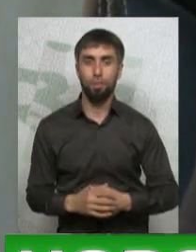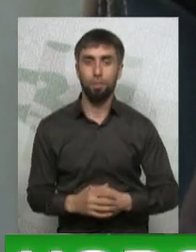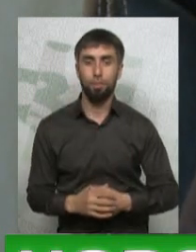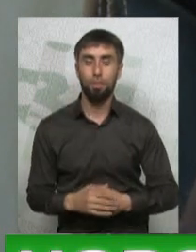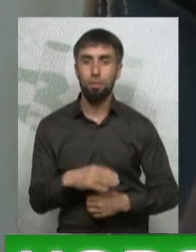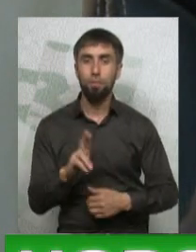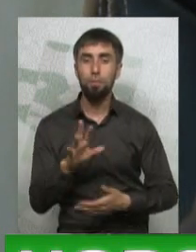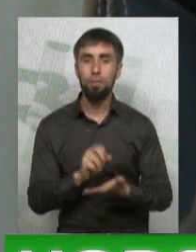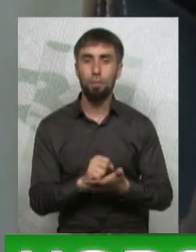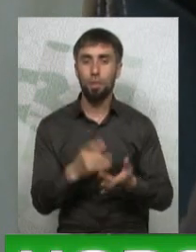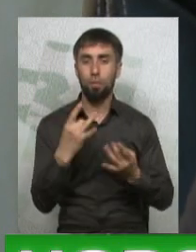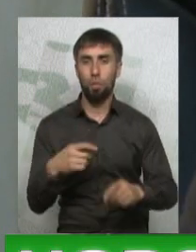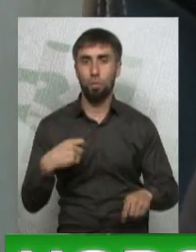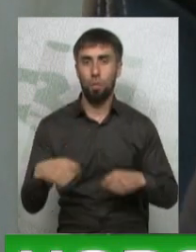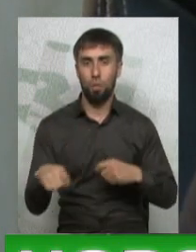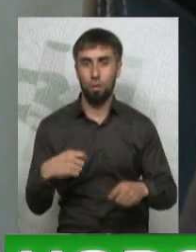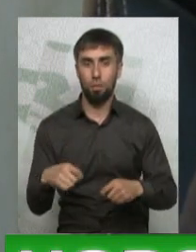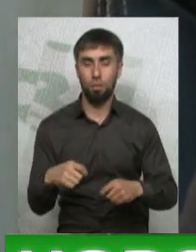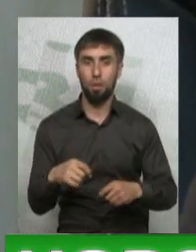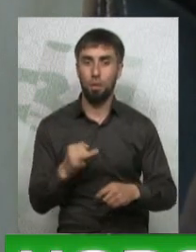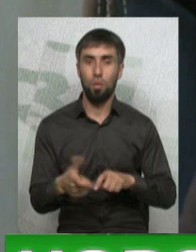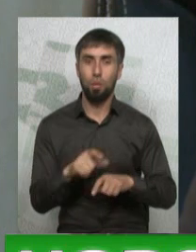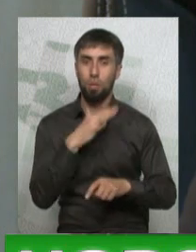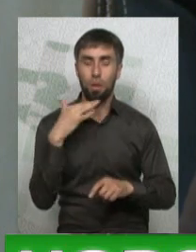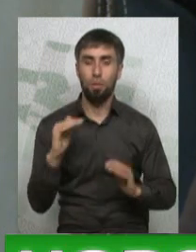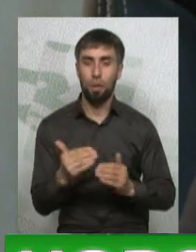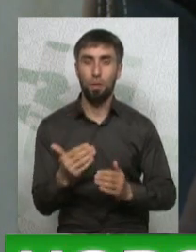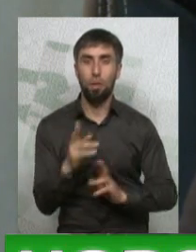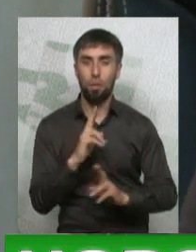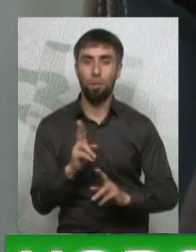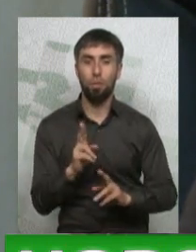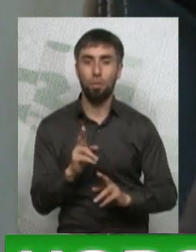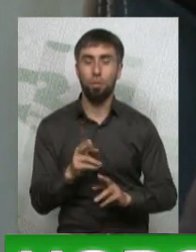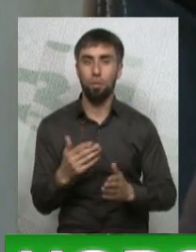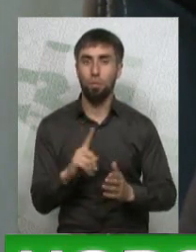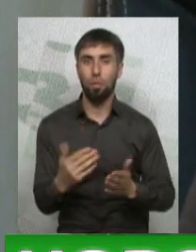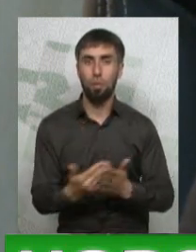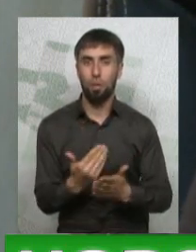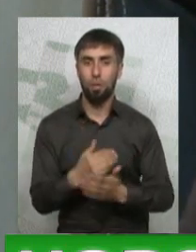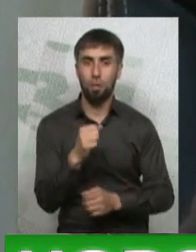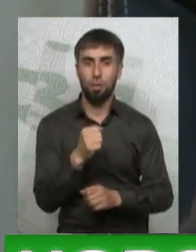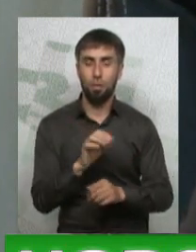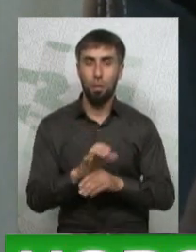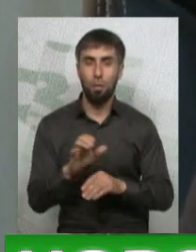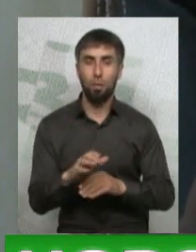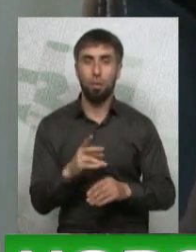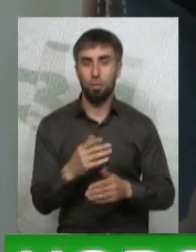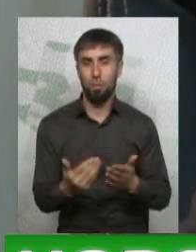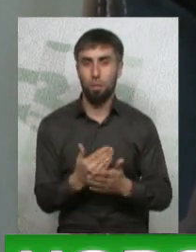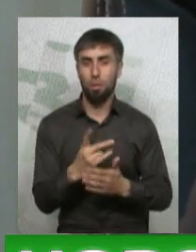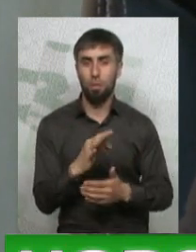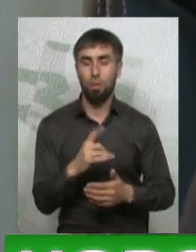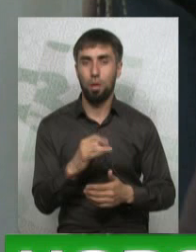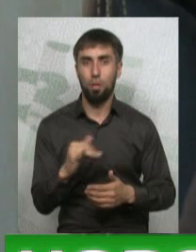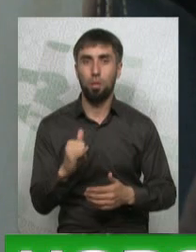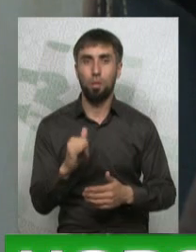те, которые занимаются просто торговлей, и очень мало обращаются те, которые там что-то новое производят, какие-то ноу-хау,